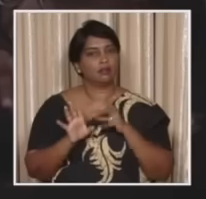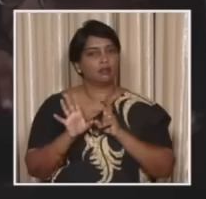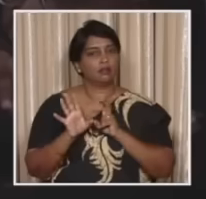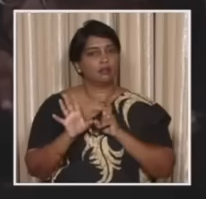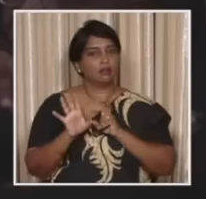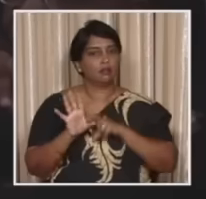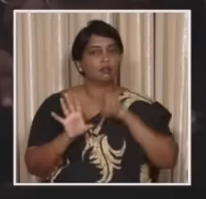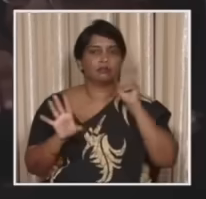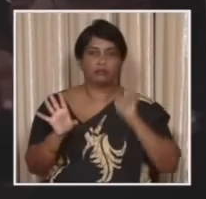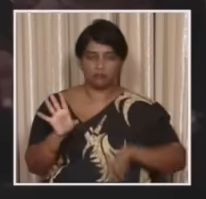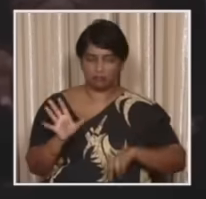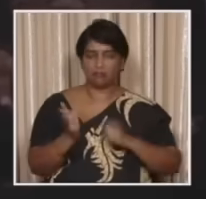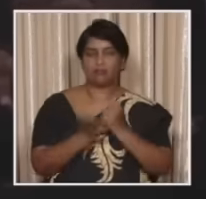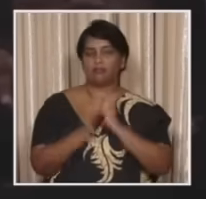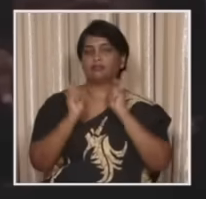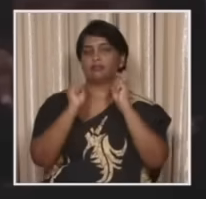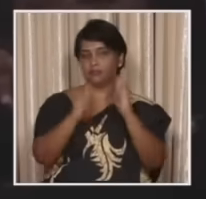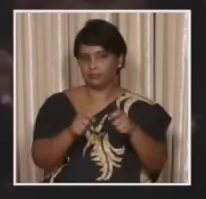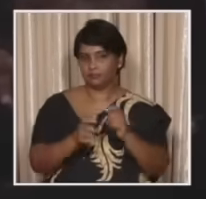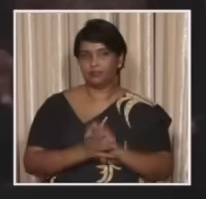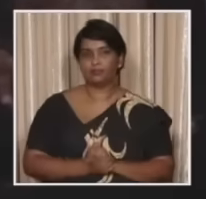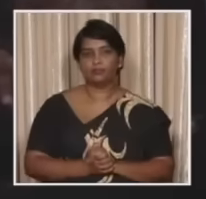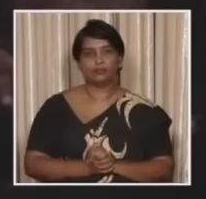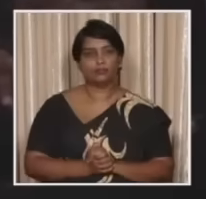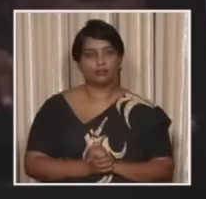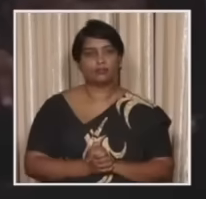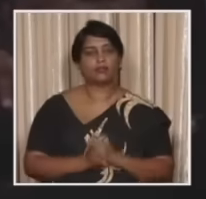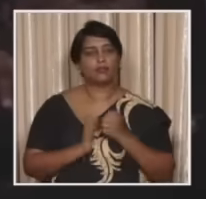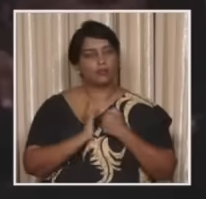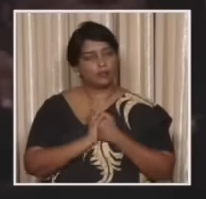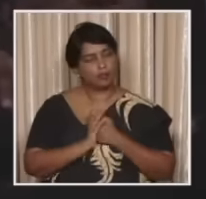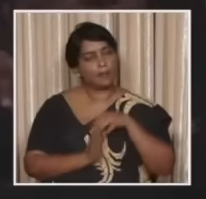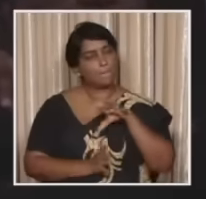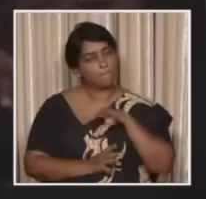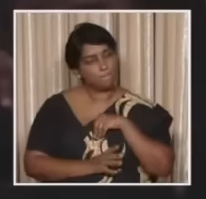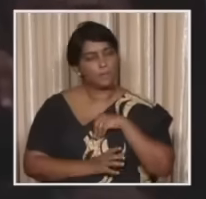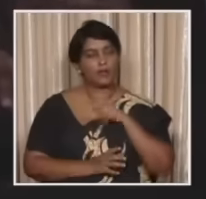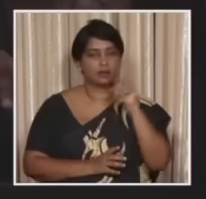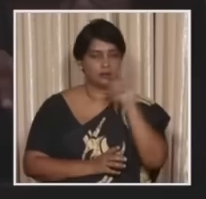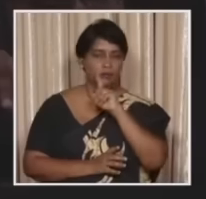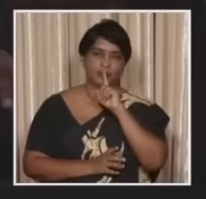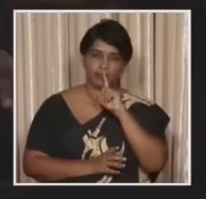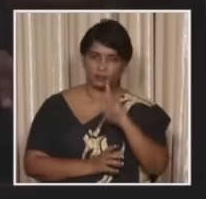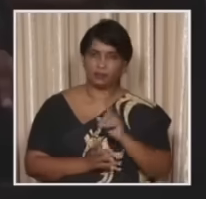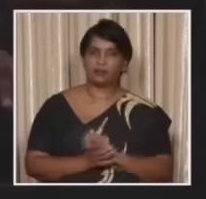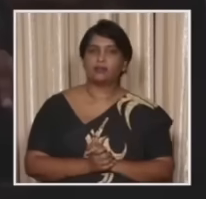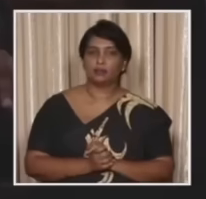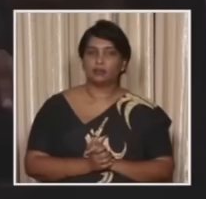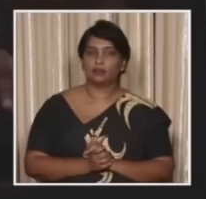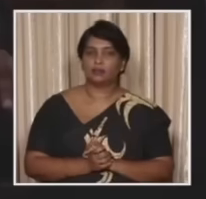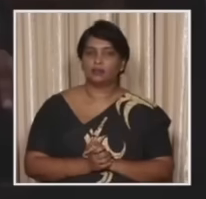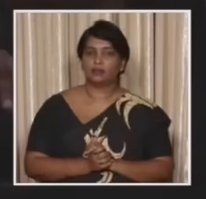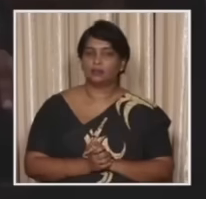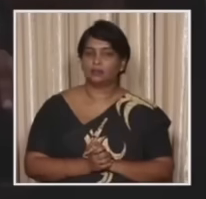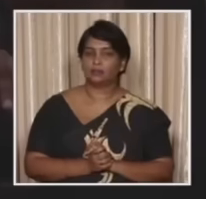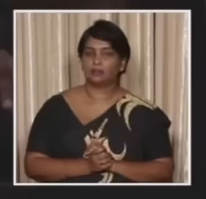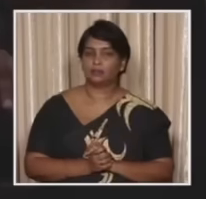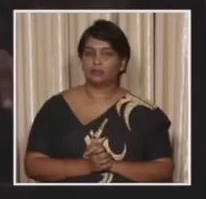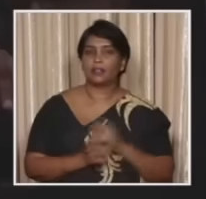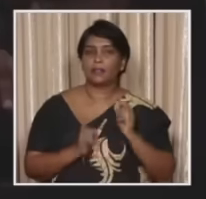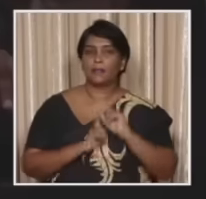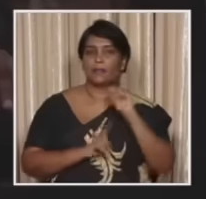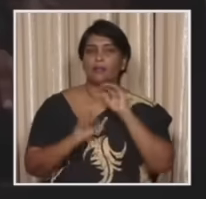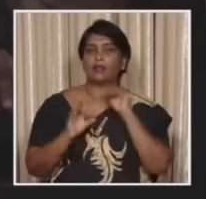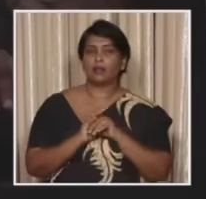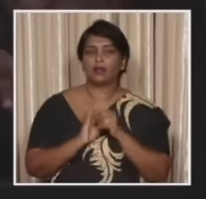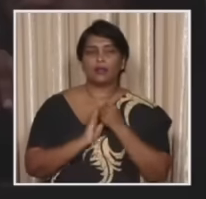කියන ලිපි ඔබතුමාට බාර දුන්නා. ලේකම් තුනම බාර දීලා තිබෙනවා. ඒක ඒතා ගෞරවයෙන් පිළිගන්නේ කියලා මම මුලින්ම ඔබතුමාගෙන් ඉල්ලීමක් කරනවා. මොකද ගරු කතානායකතුමනි මේ